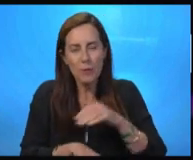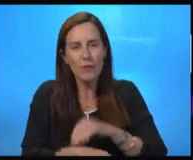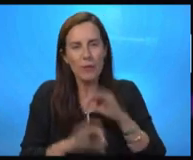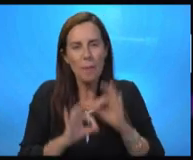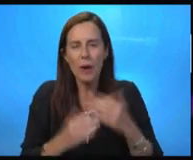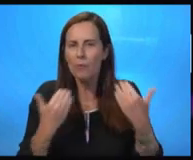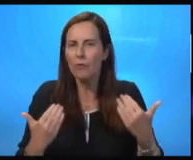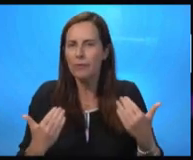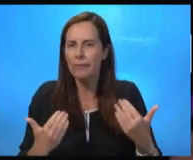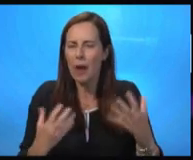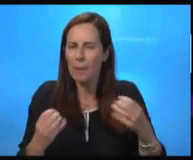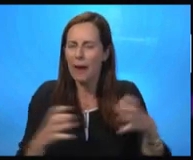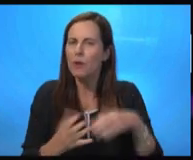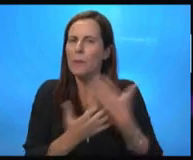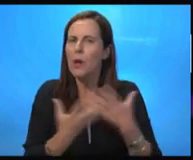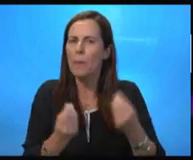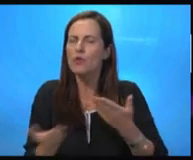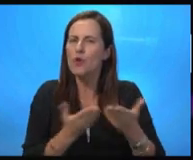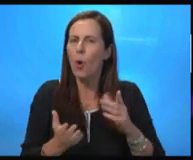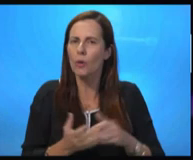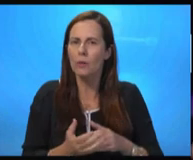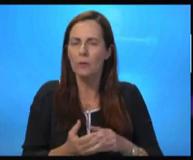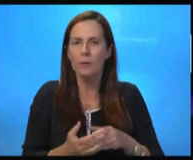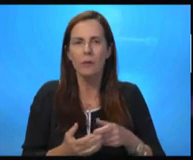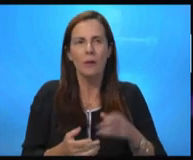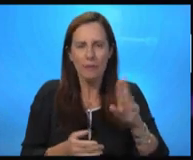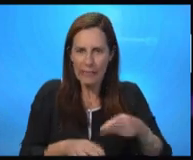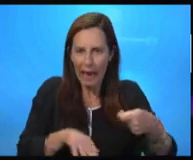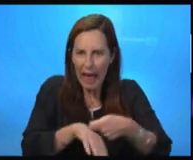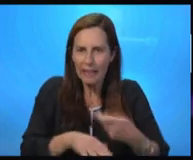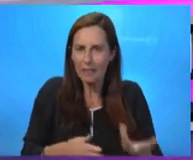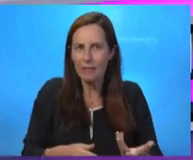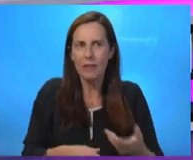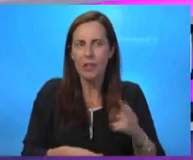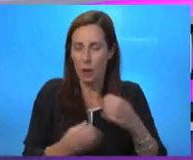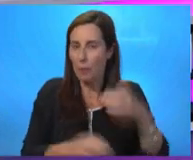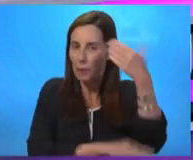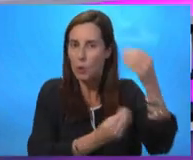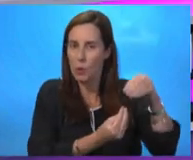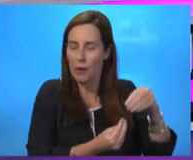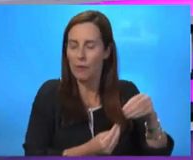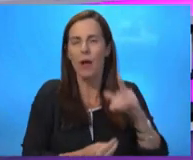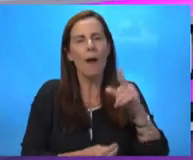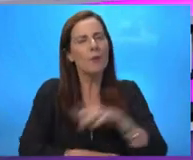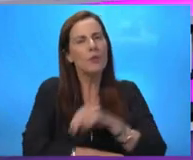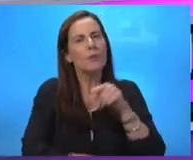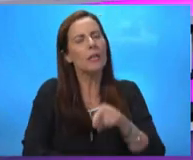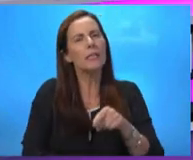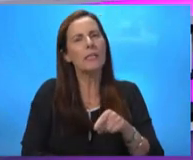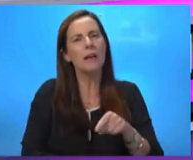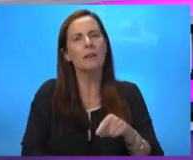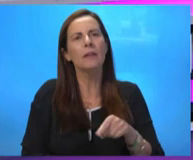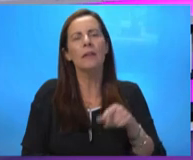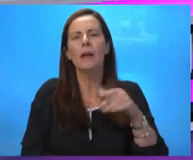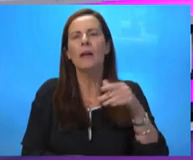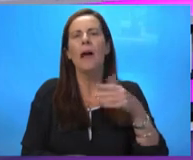שלא מעט חברות מציעים לך המון המון שירותים. כלומר, אתה יכול להטעין את זה מרחוק. כלומר, יכול להיות, יש את זה כנראה גם במדינות נוספות, אבל שם זה לא, שם אין את